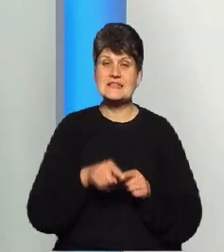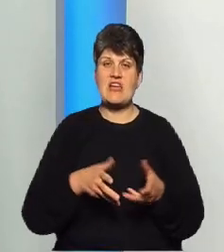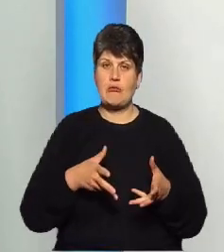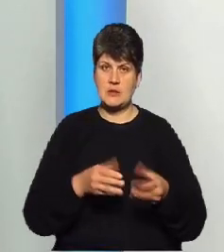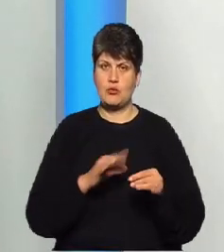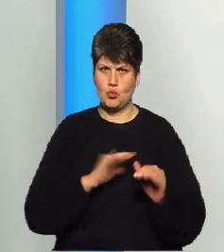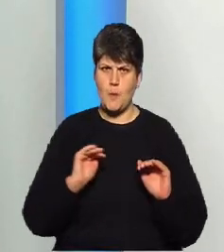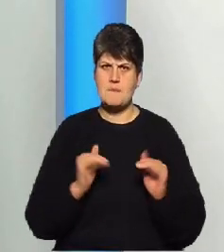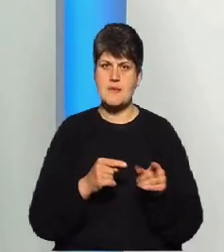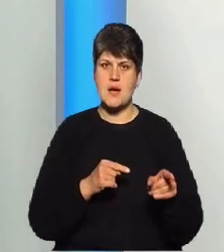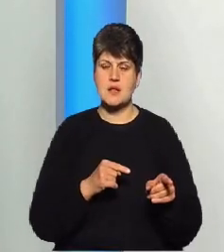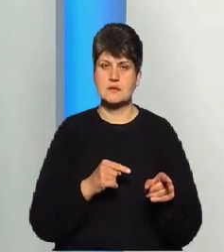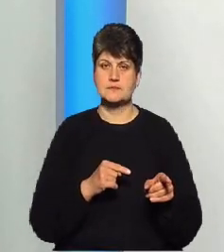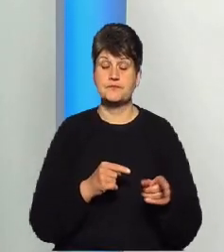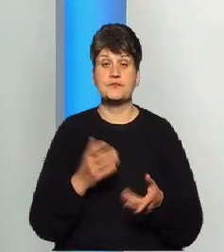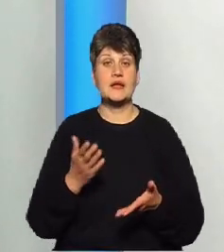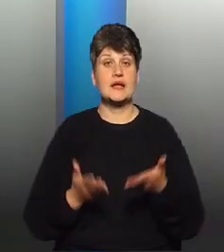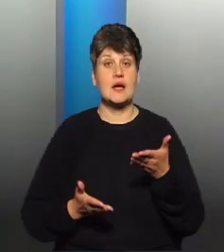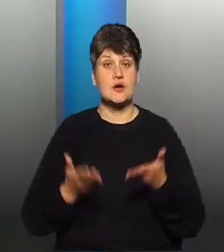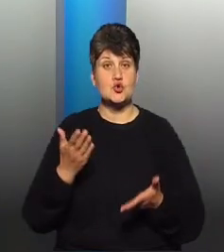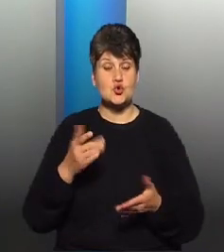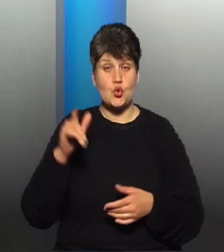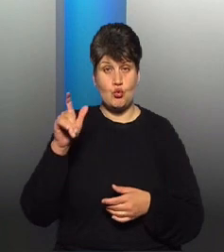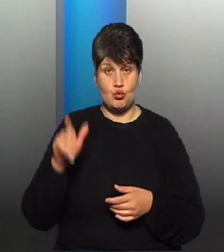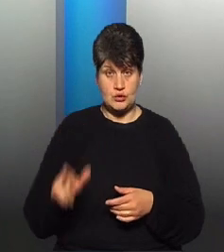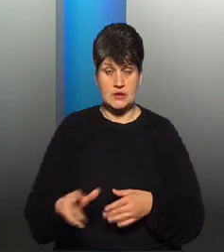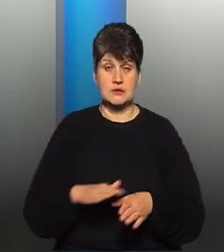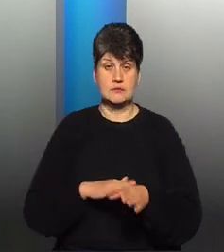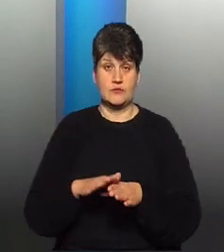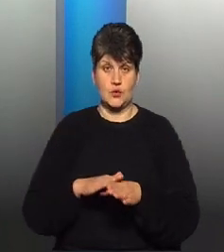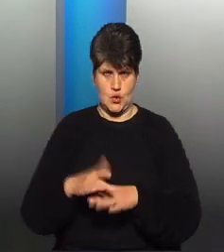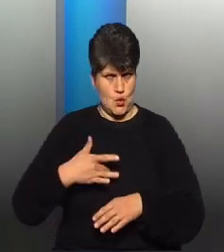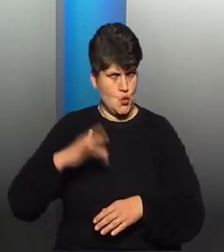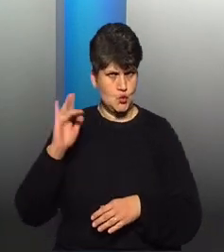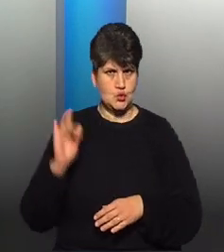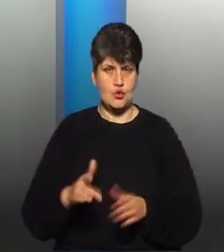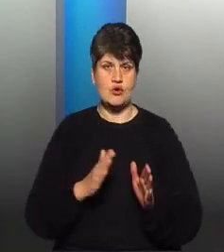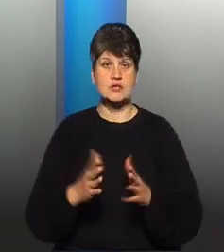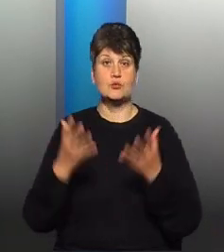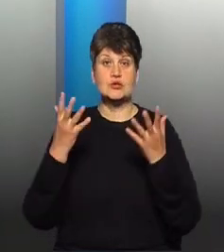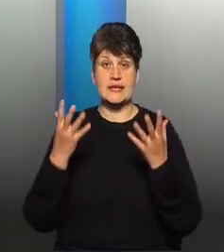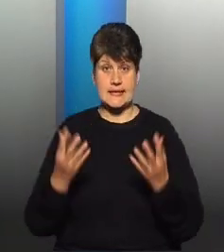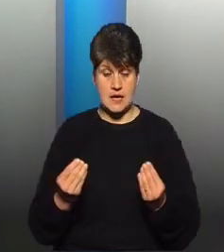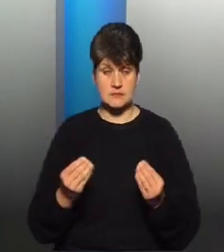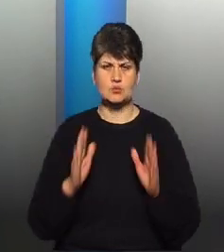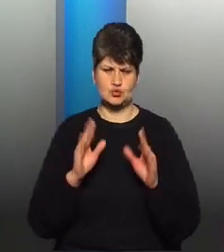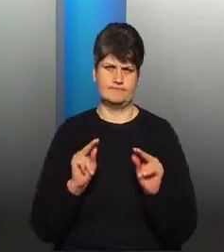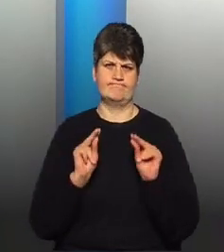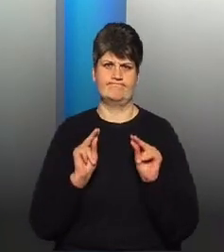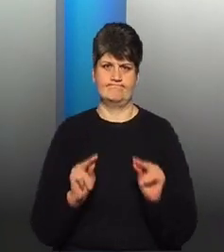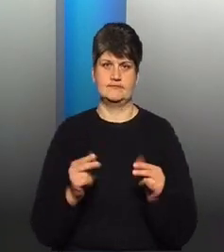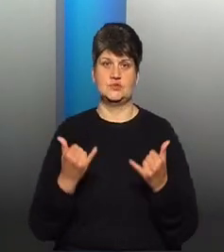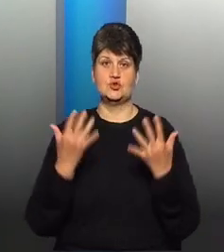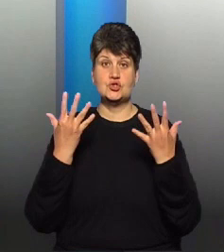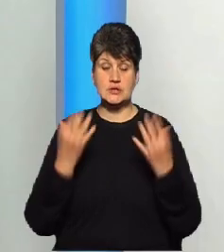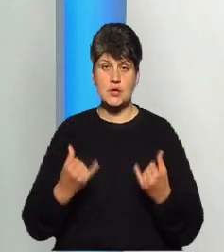Якщо людина все ж таки дотримується строгого режиму дня, ну, будьмо відвертими, на сьогоднішній день нас мало в кого є